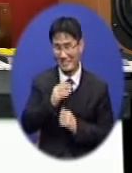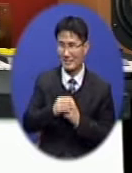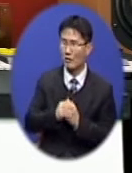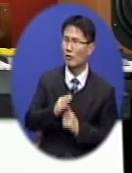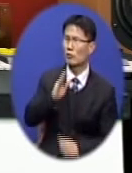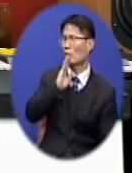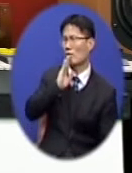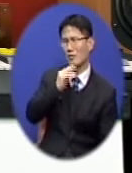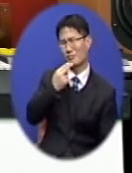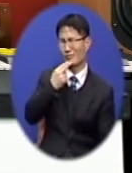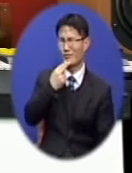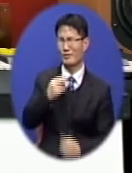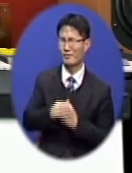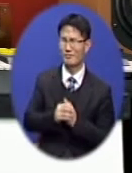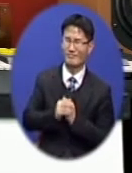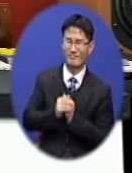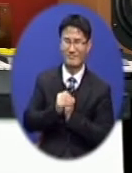진짜 없어요.